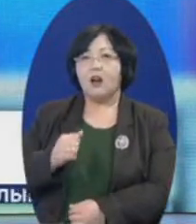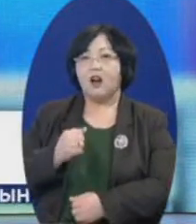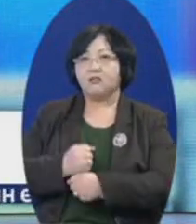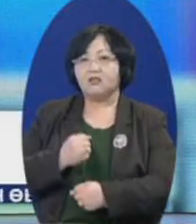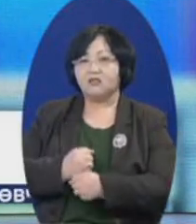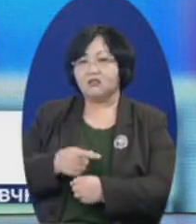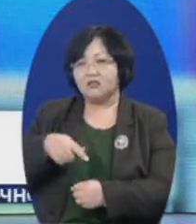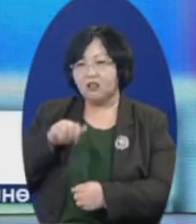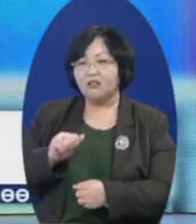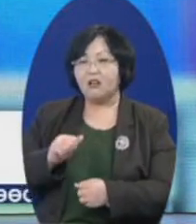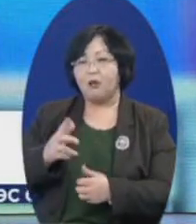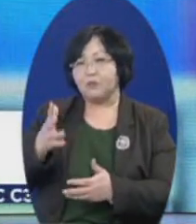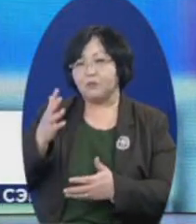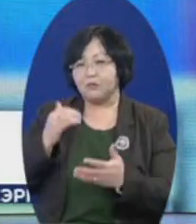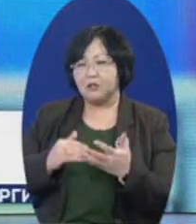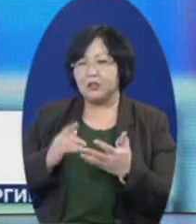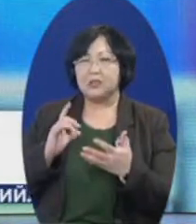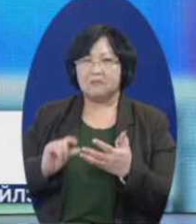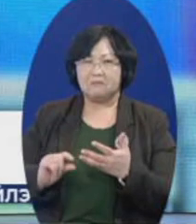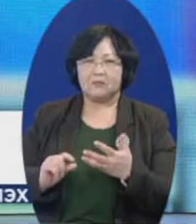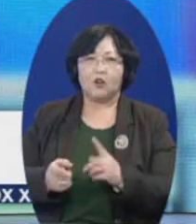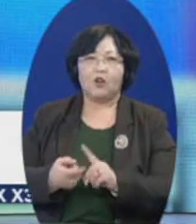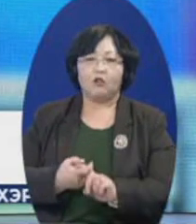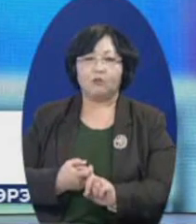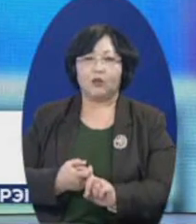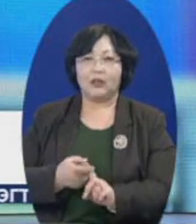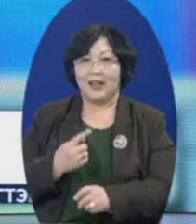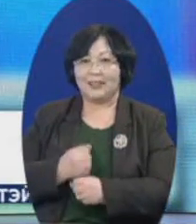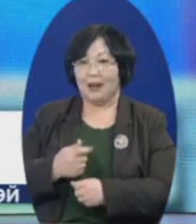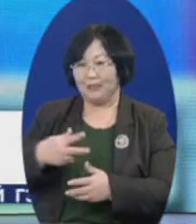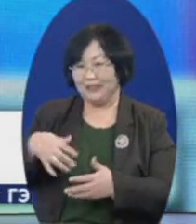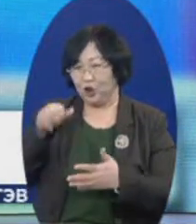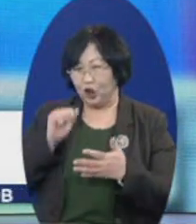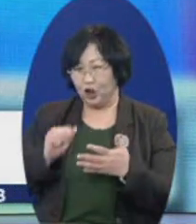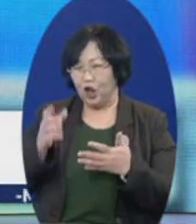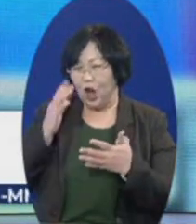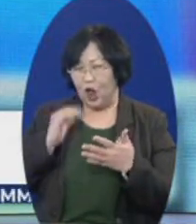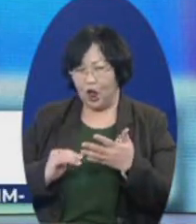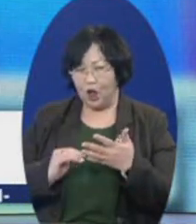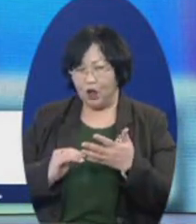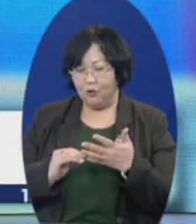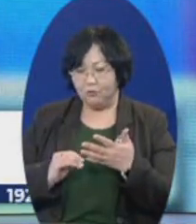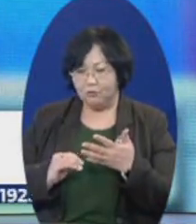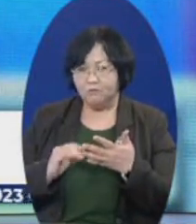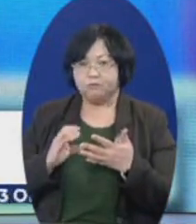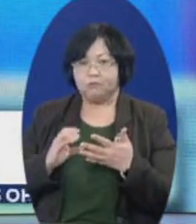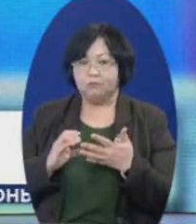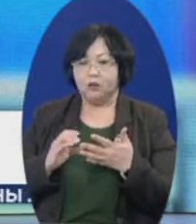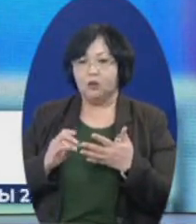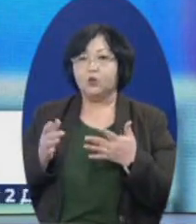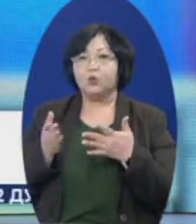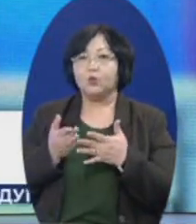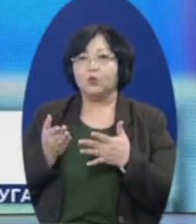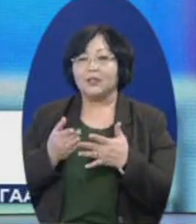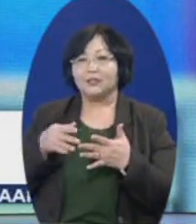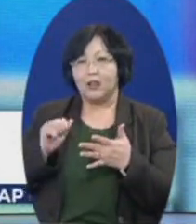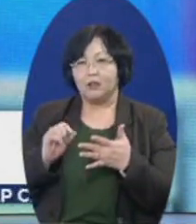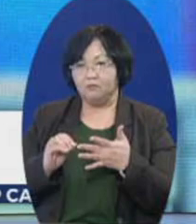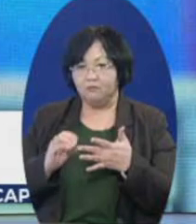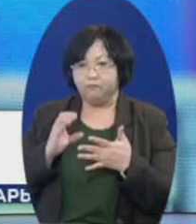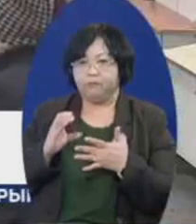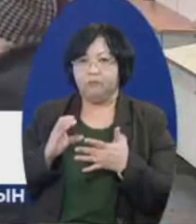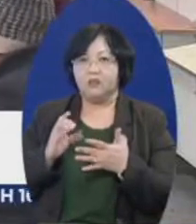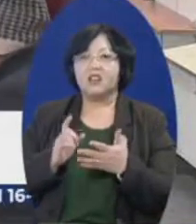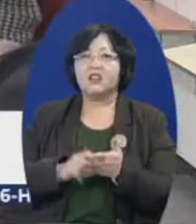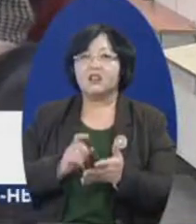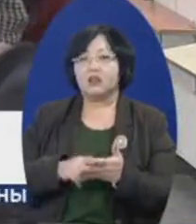үнэлэмж бага байхад тайлбарлаж байна. Тиймээс хөтөлбөрийн хөсөлтийн доод хэмжээ болон дундаж цалин өсөх шаардлагатай гэж үзсэн байна.